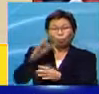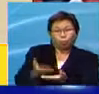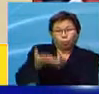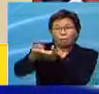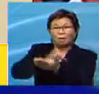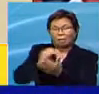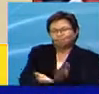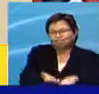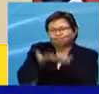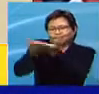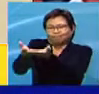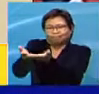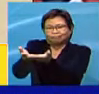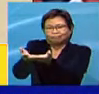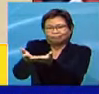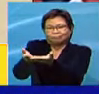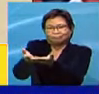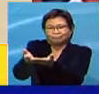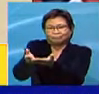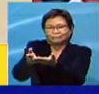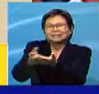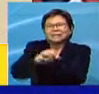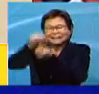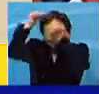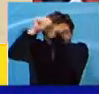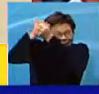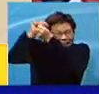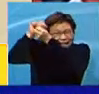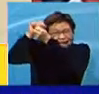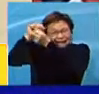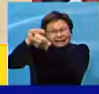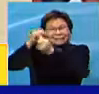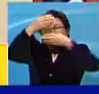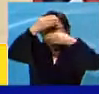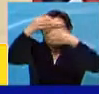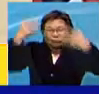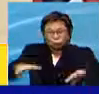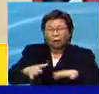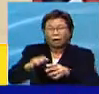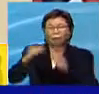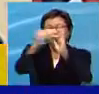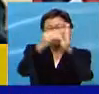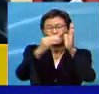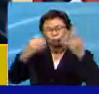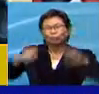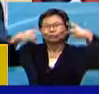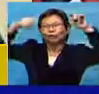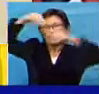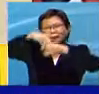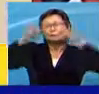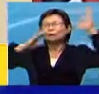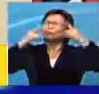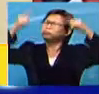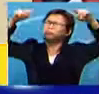of our de-radicalization module, which has been successfully carried out in this